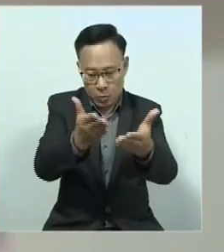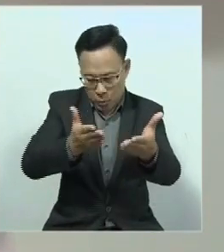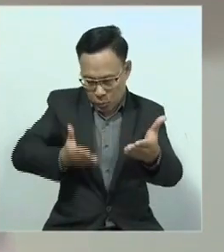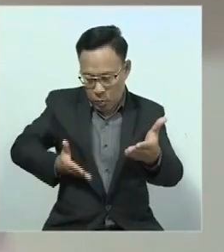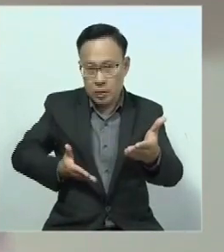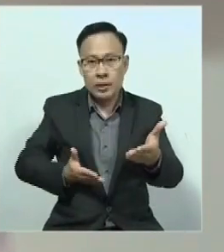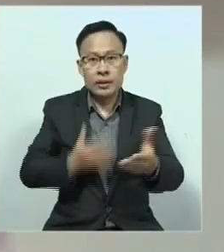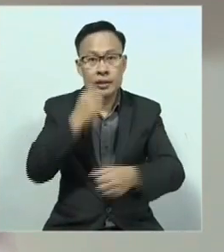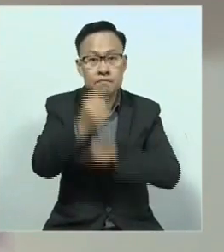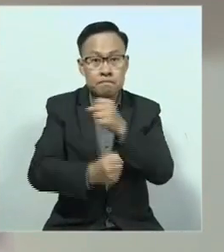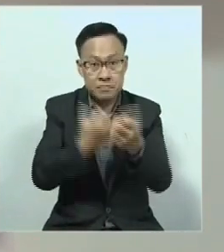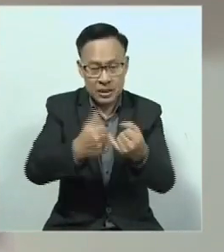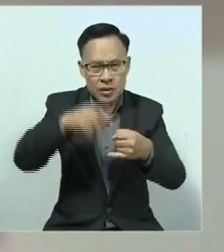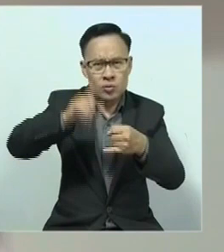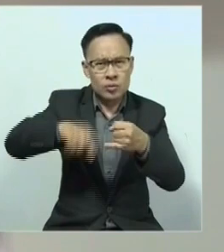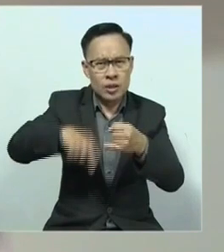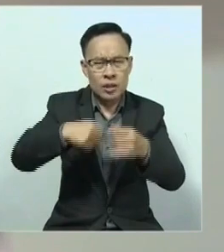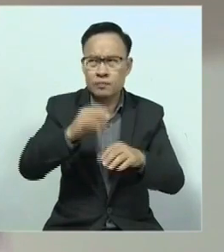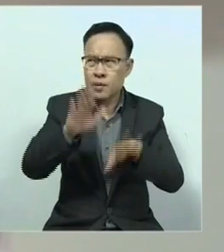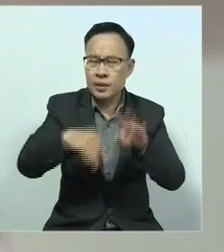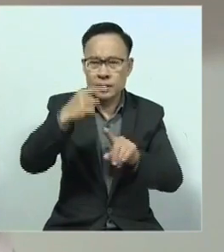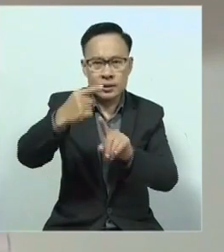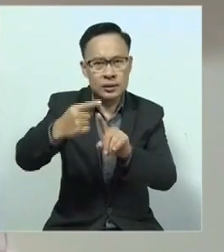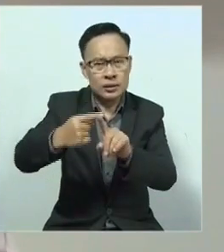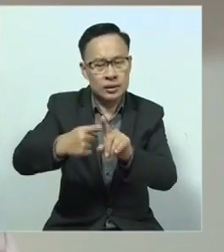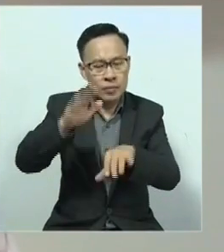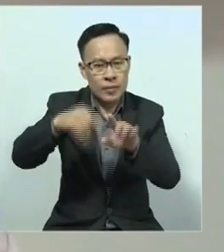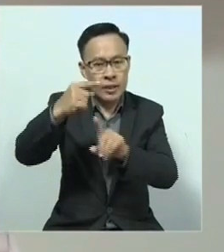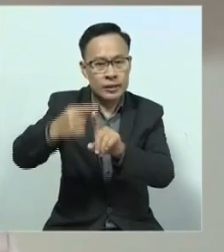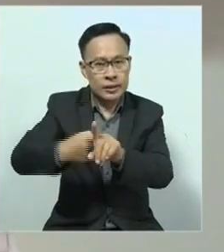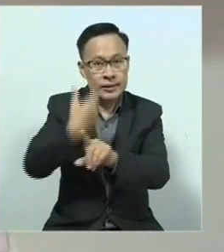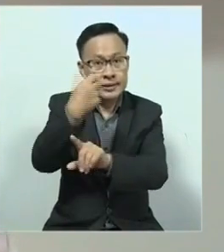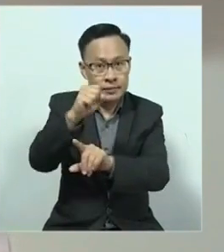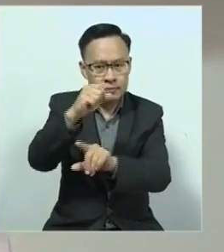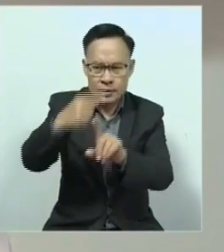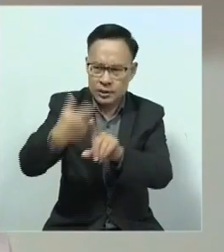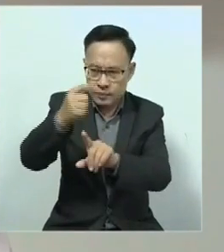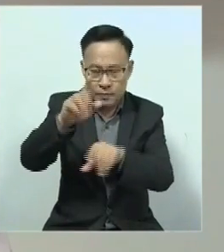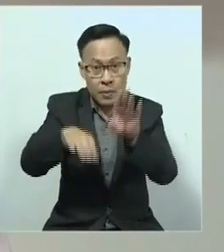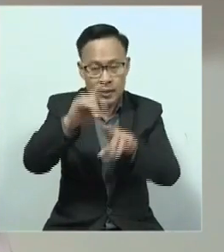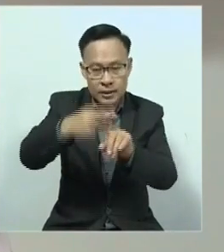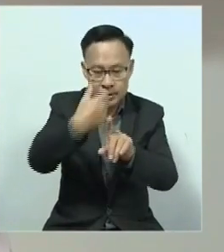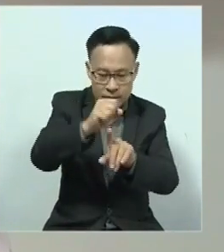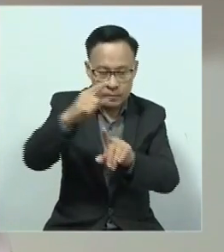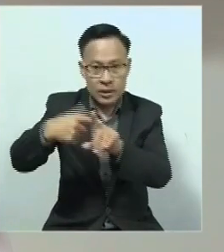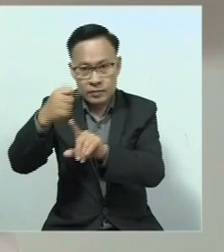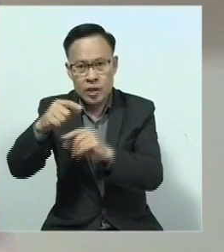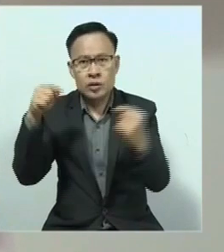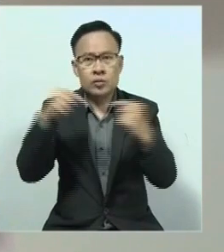ประมาณปลายปีนี้นะครับซึ่งประมาณถ้าพูดคร่าวๆคือเดือนตุลาพฤศจิกาช ่ วงฤดูก